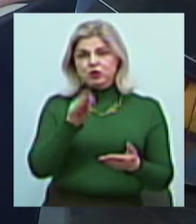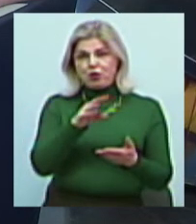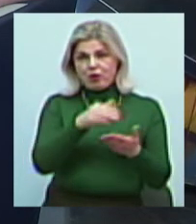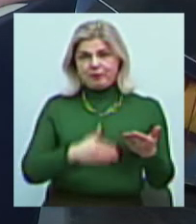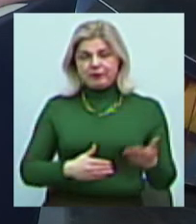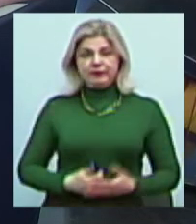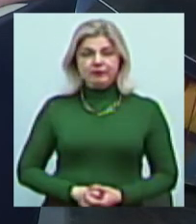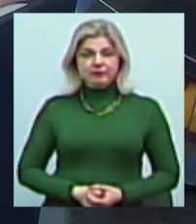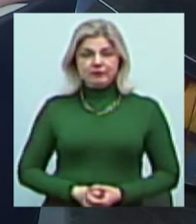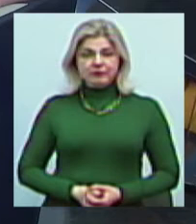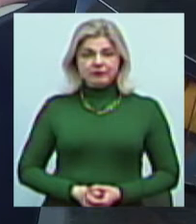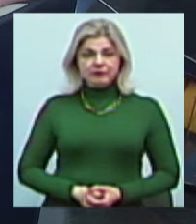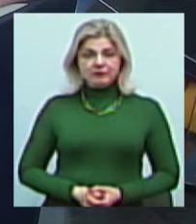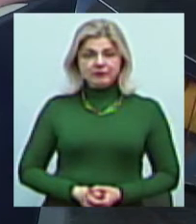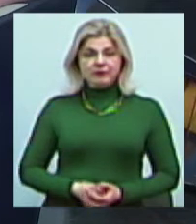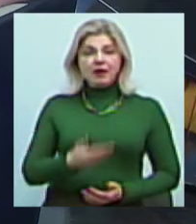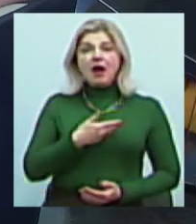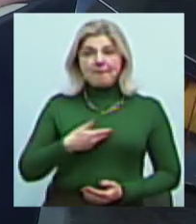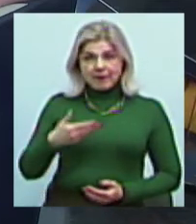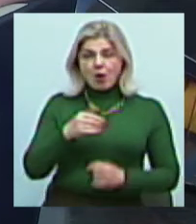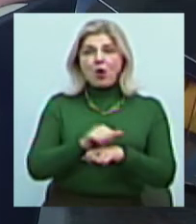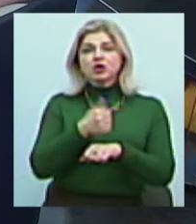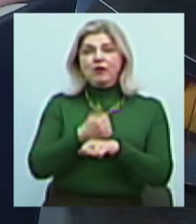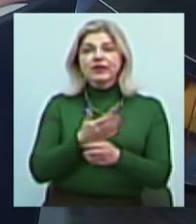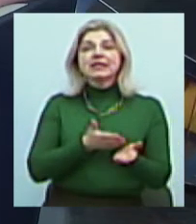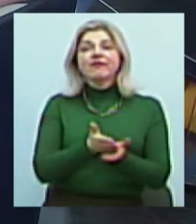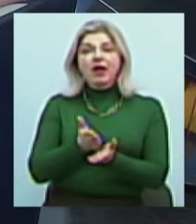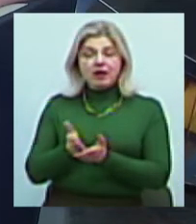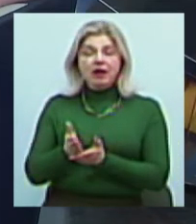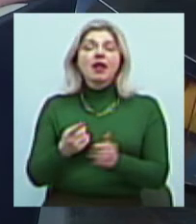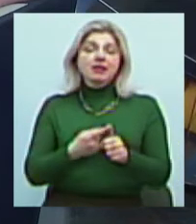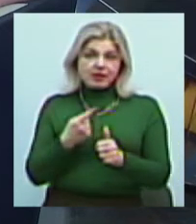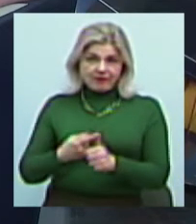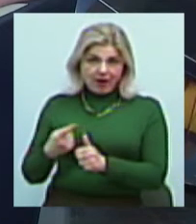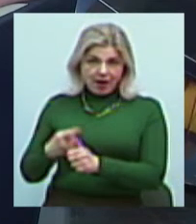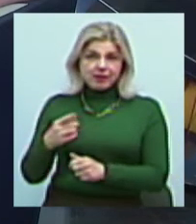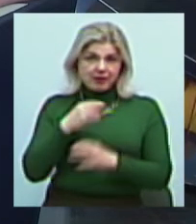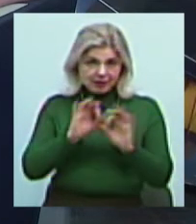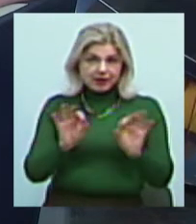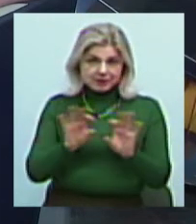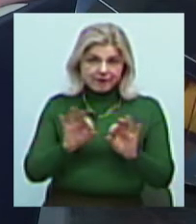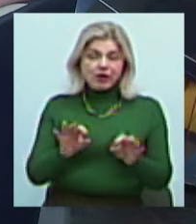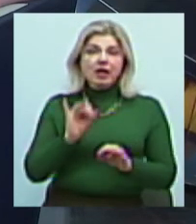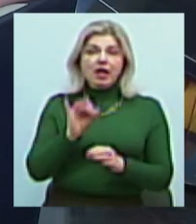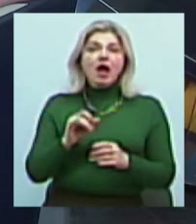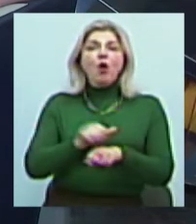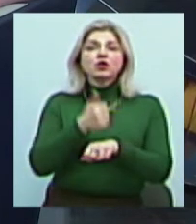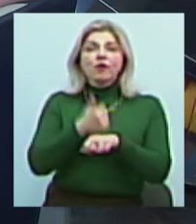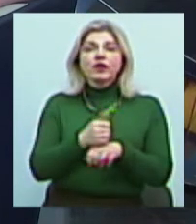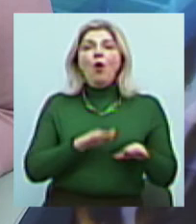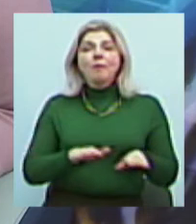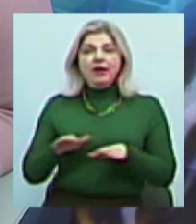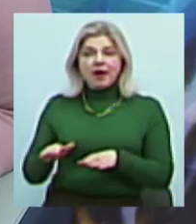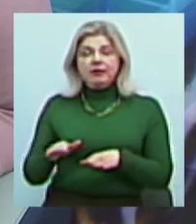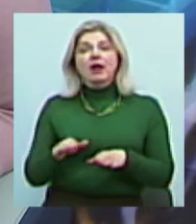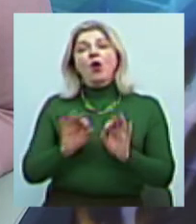в принципі, ми, напевно, основні, да, сфери назвали, основні об'єкти також озвучили.